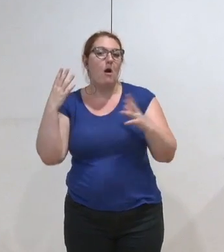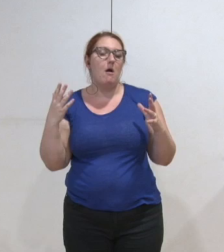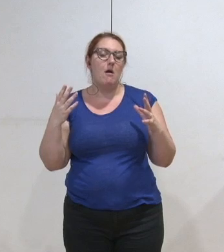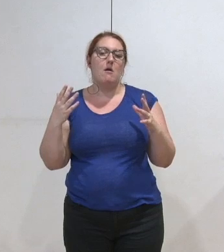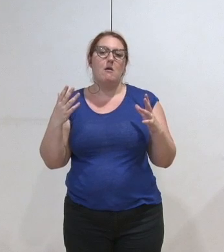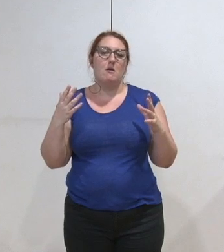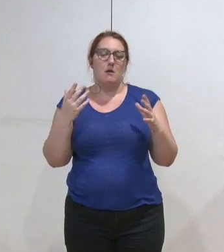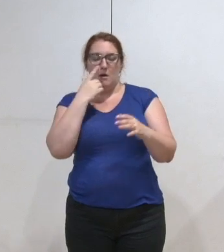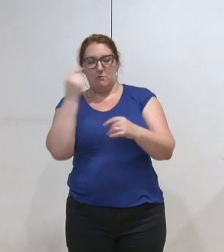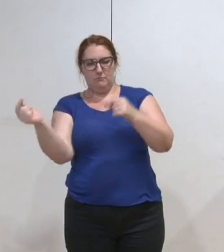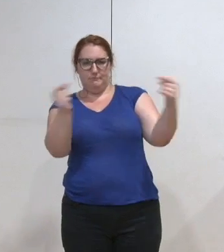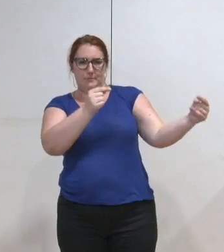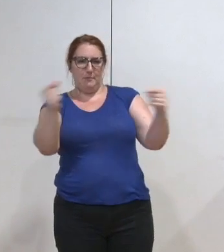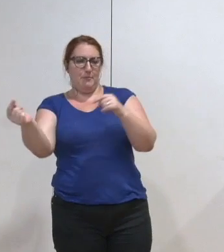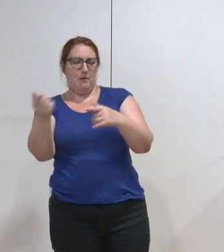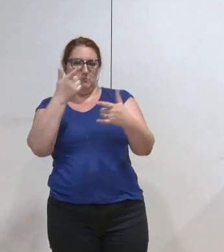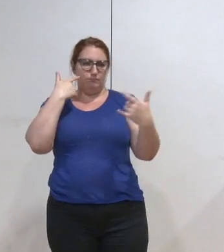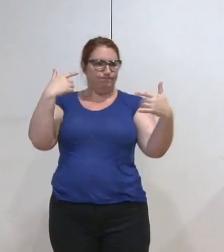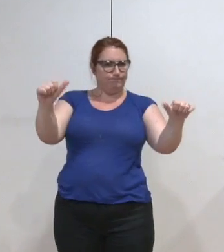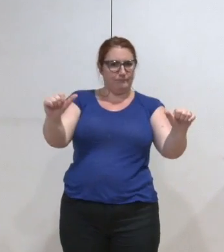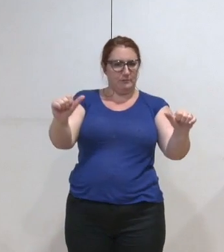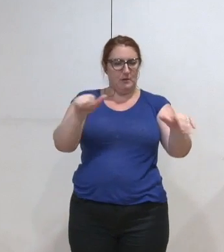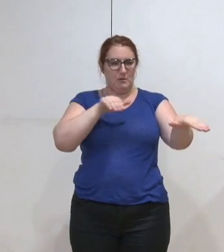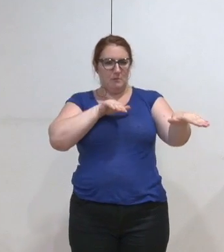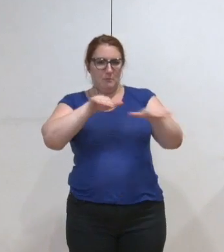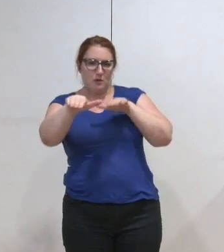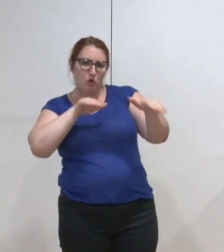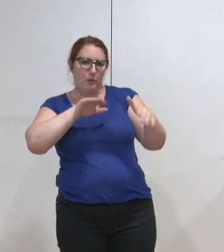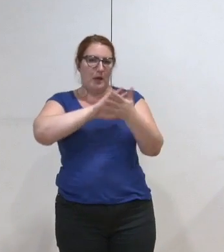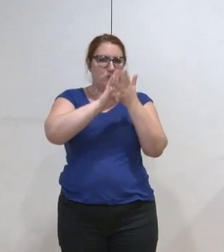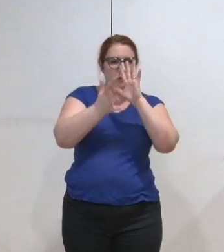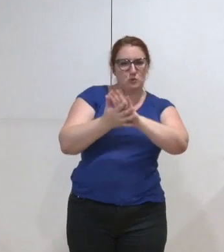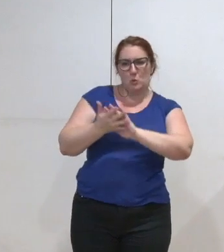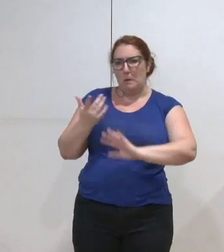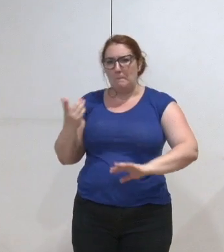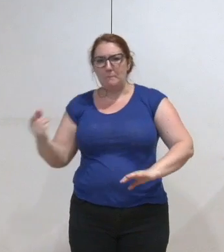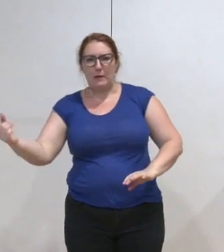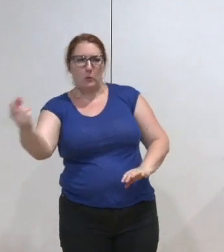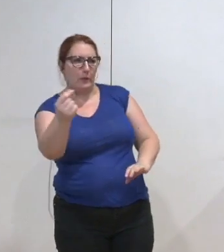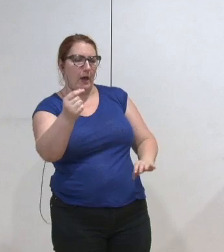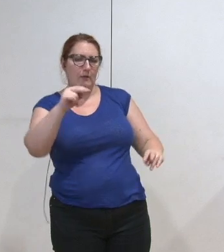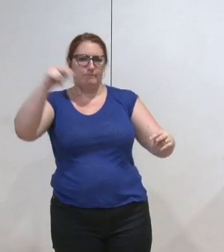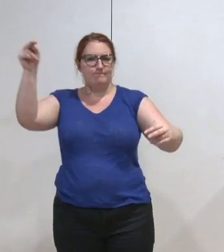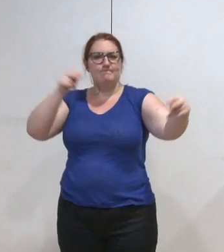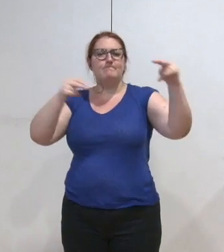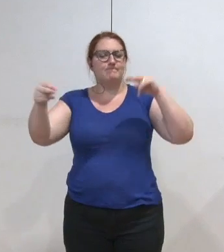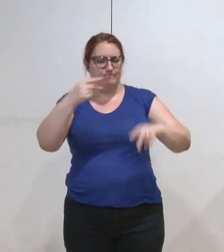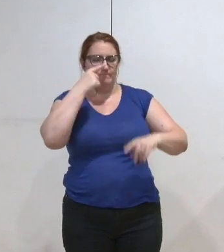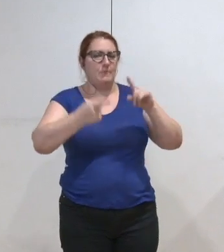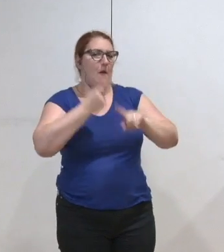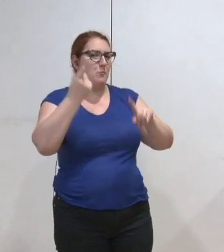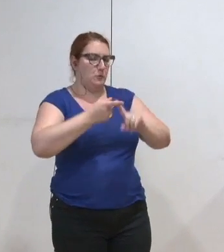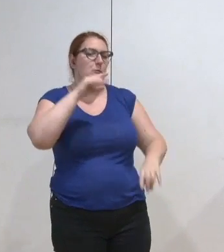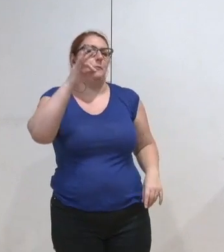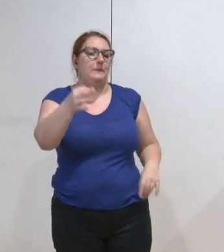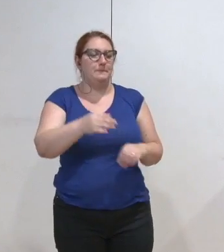méthode qui a associé beaucoup d'associations et de partenaires est elle-même importante c'est l'occasion aussiur